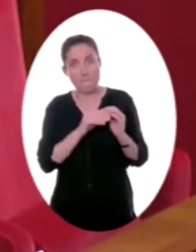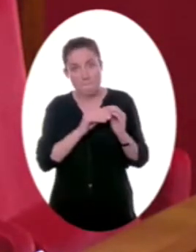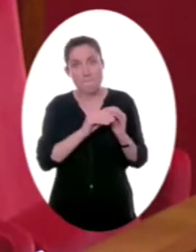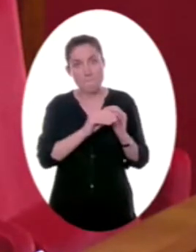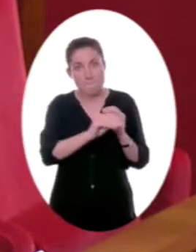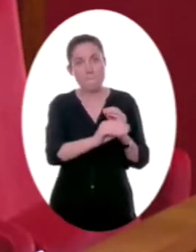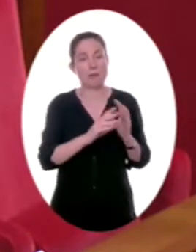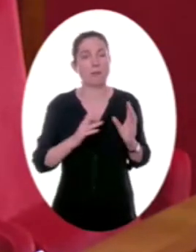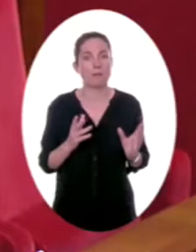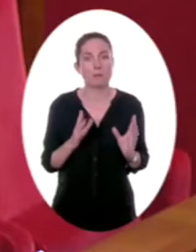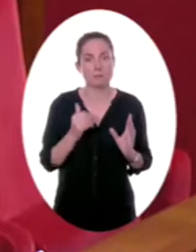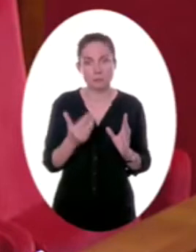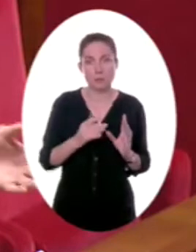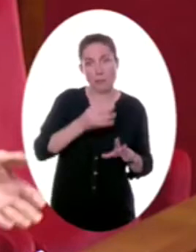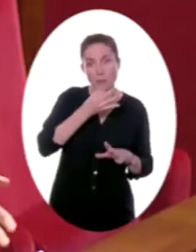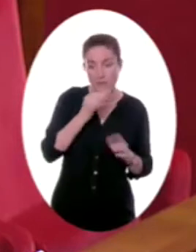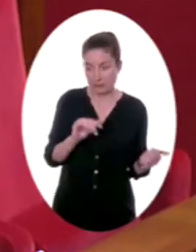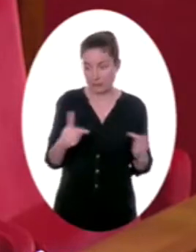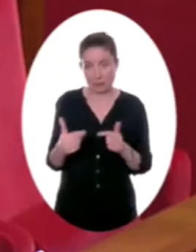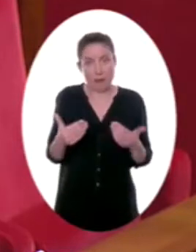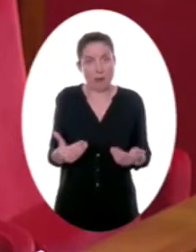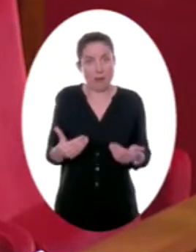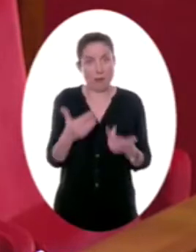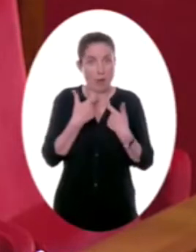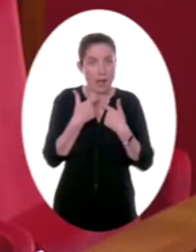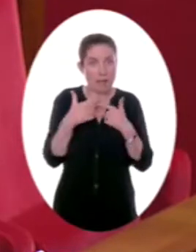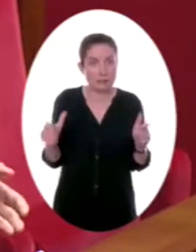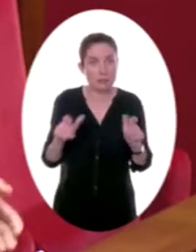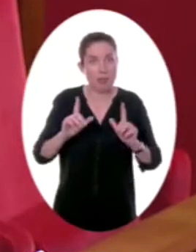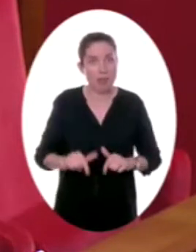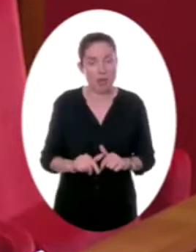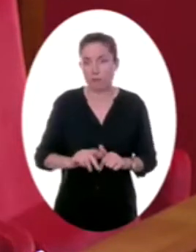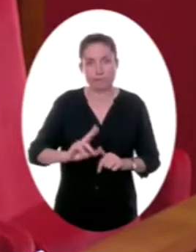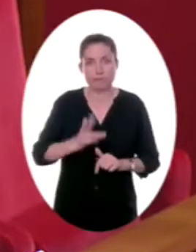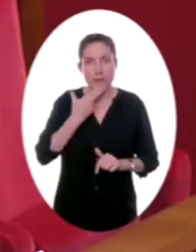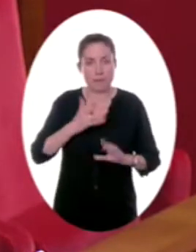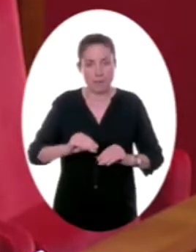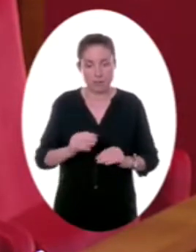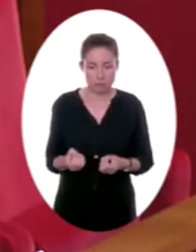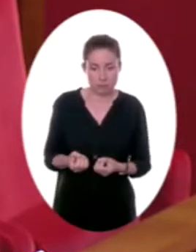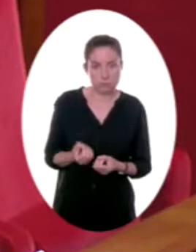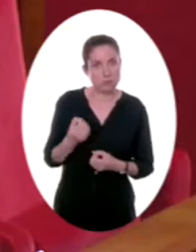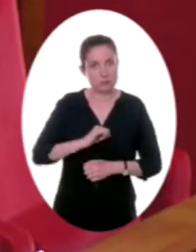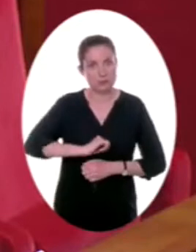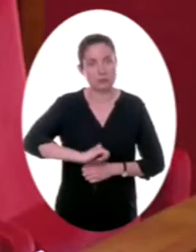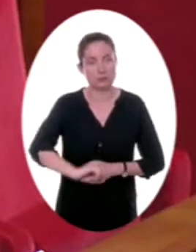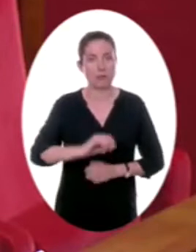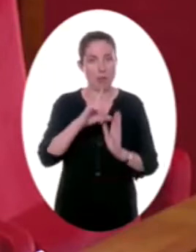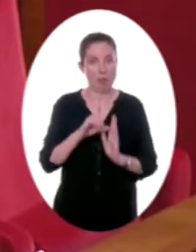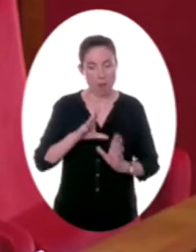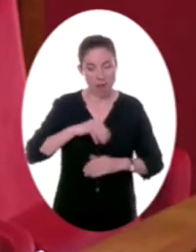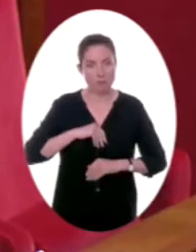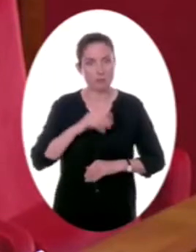que ce débat sur l'accessibilité et le handicap était le lieu idéal pour accélérer. Et donc je vous